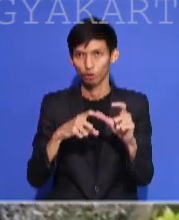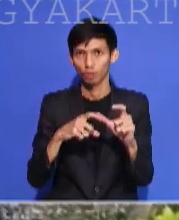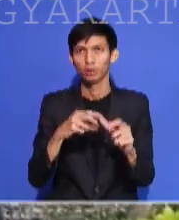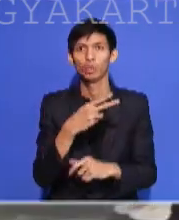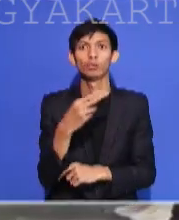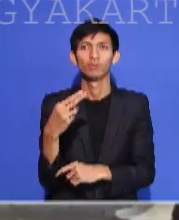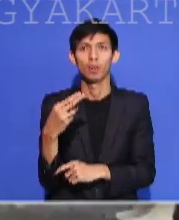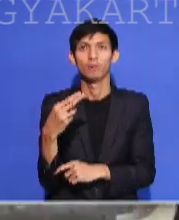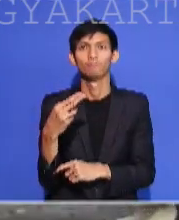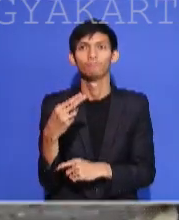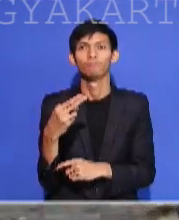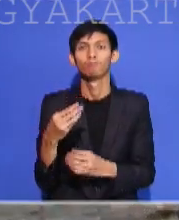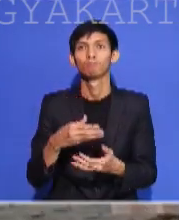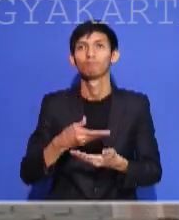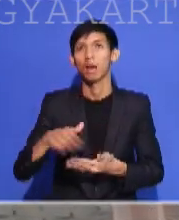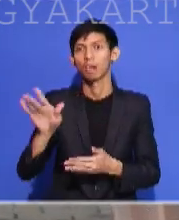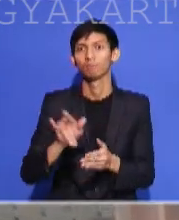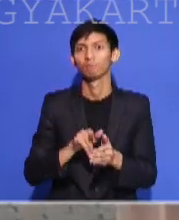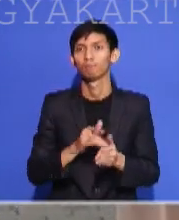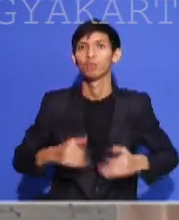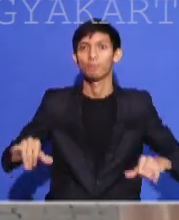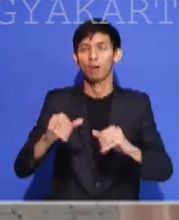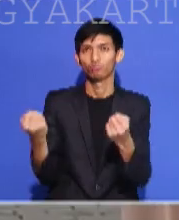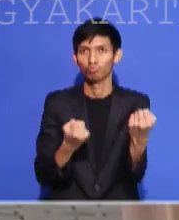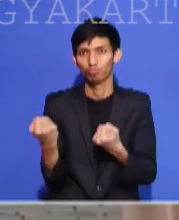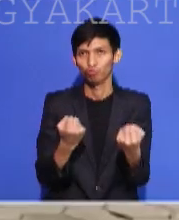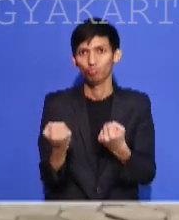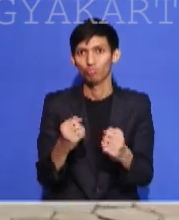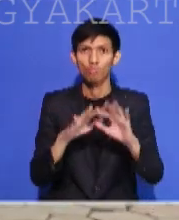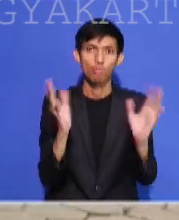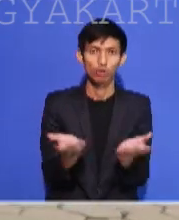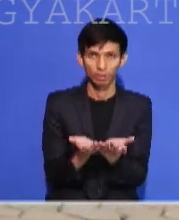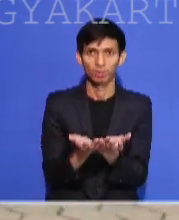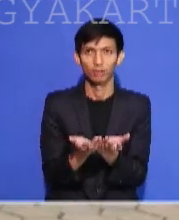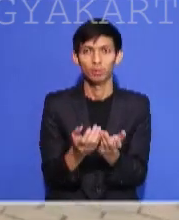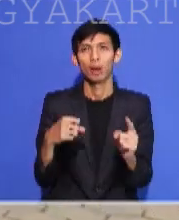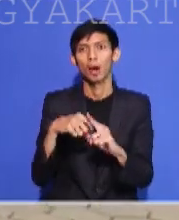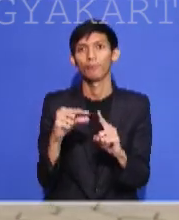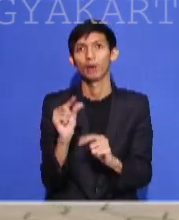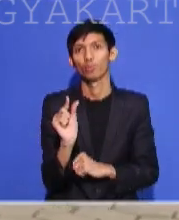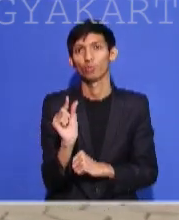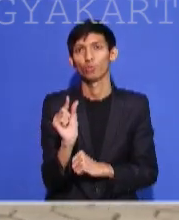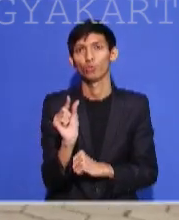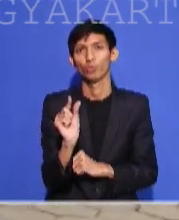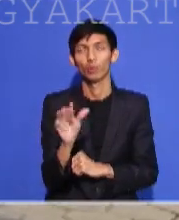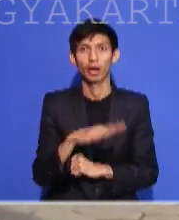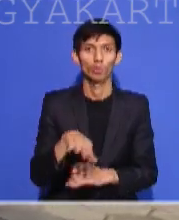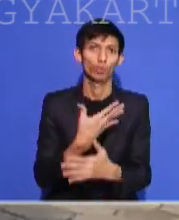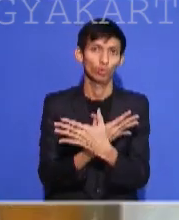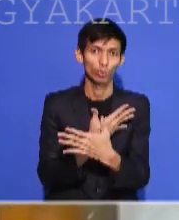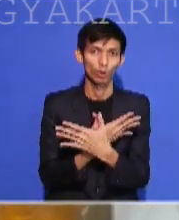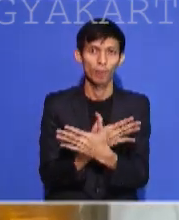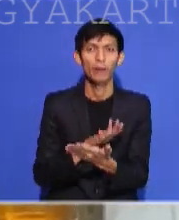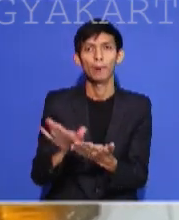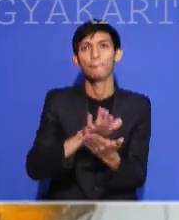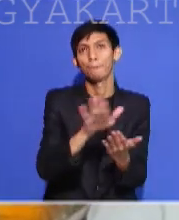diberangkatkan secara bersama-sama menggunakan sejumlah truk box dari kantor KPU Kabupaten Gunung Kidul. Adapun logistik yang